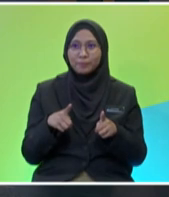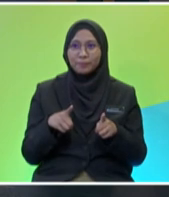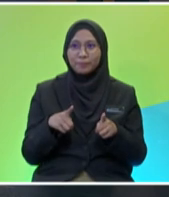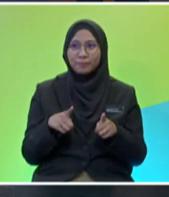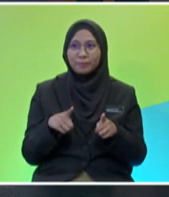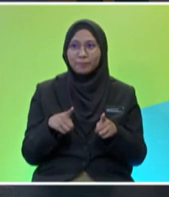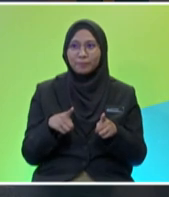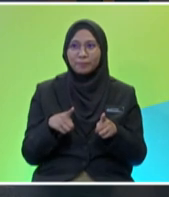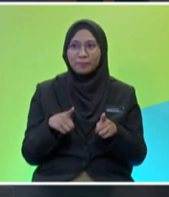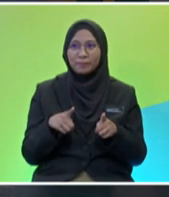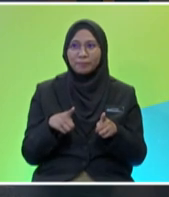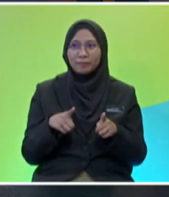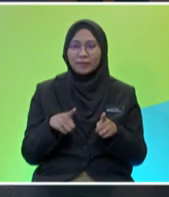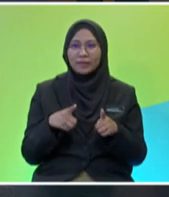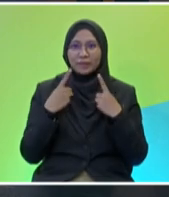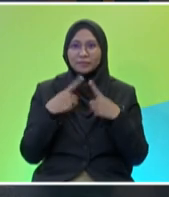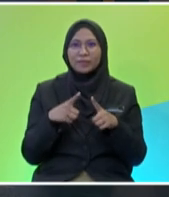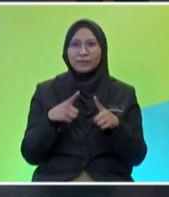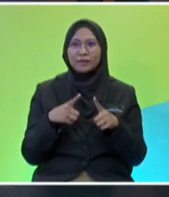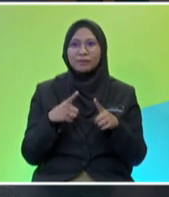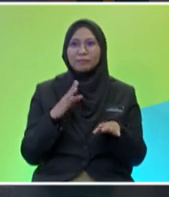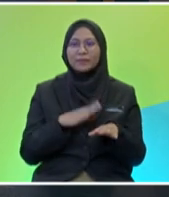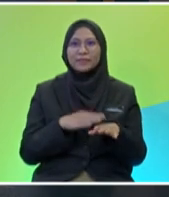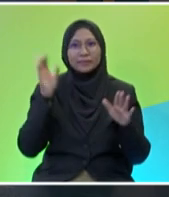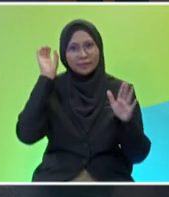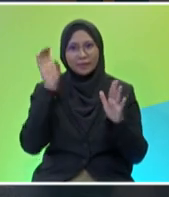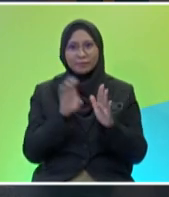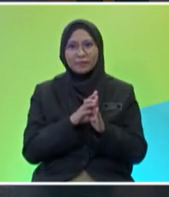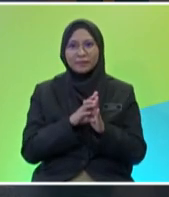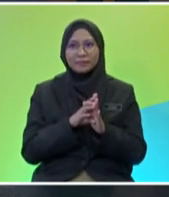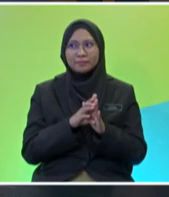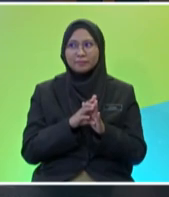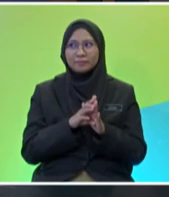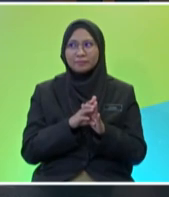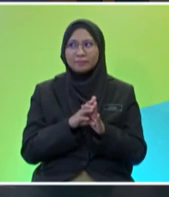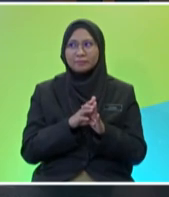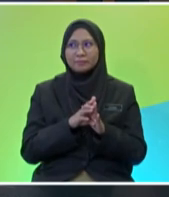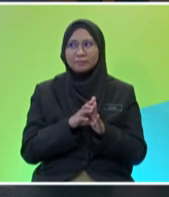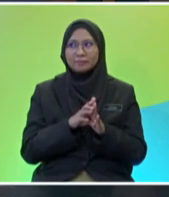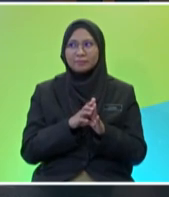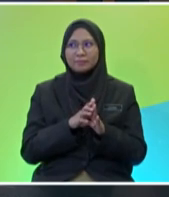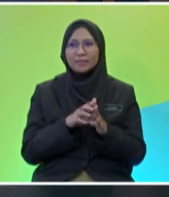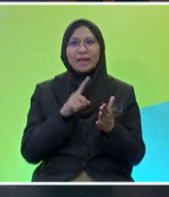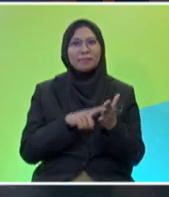menjawab berdasarkan gambar ini dan hanya Nyatakan saja